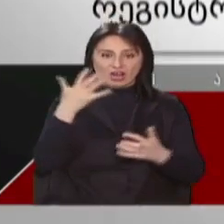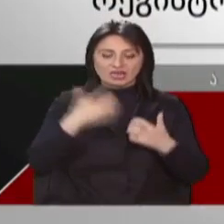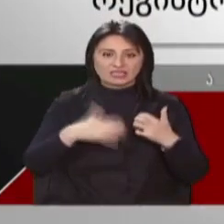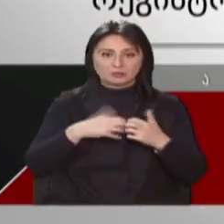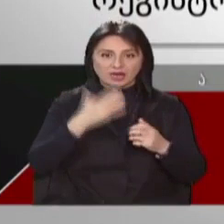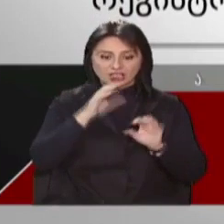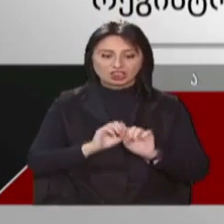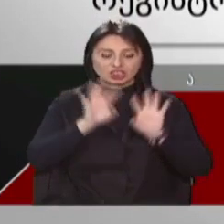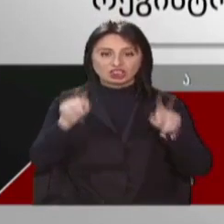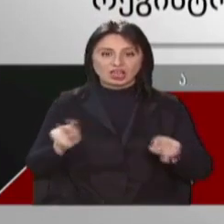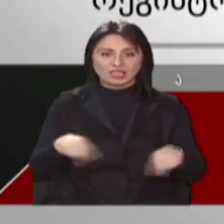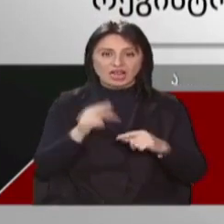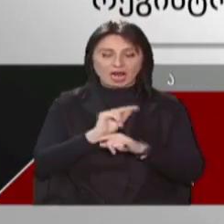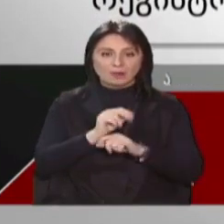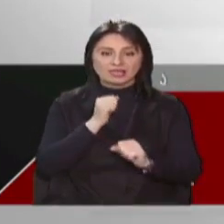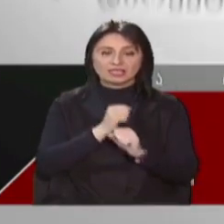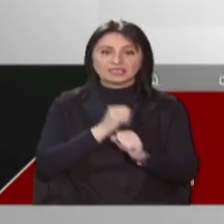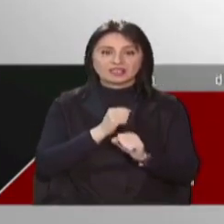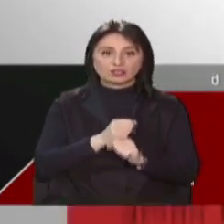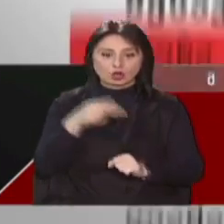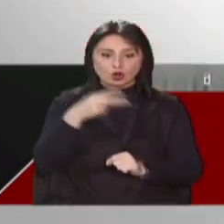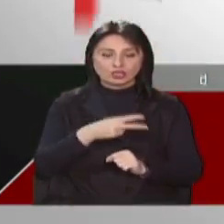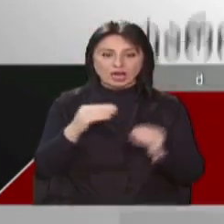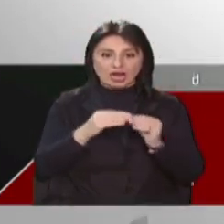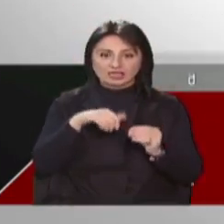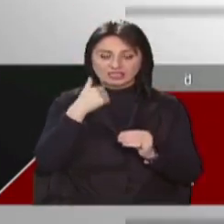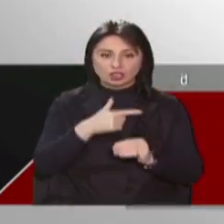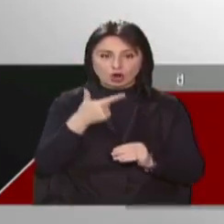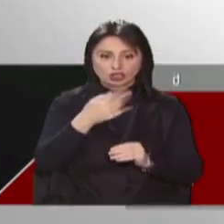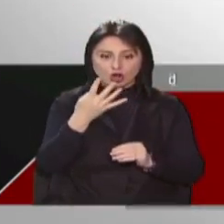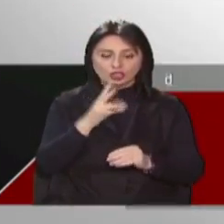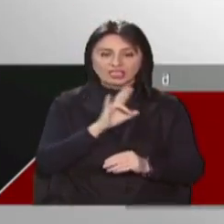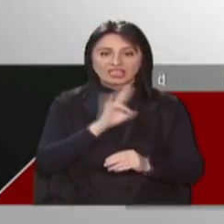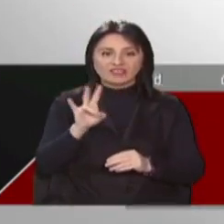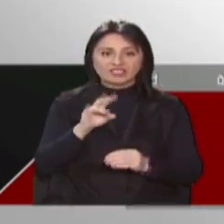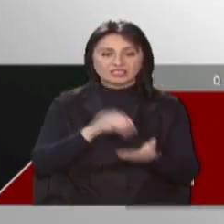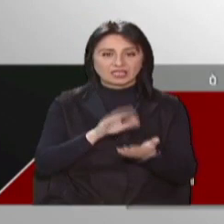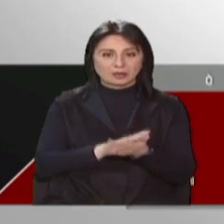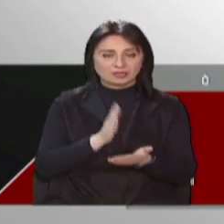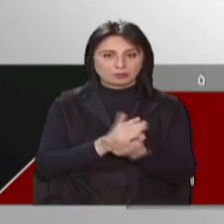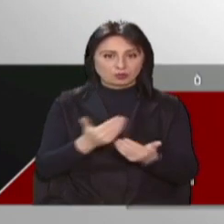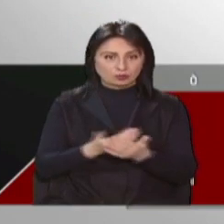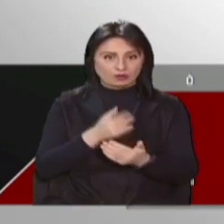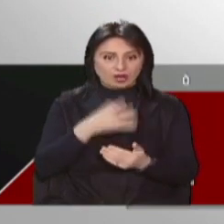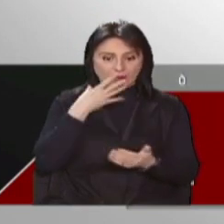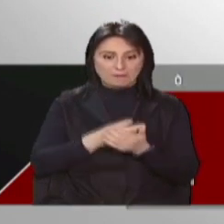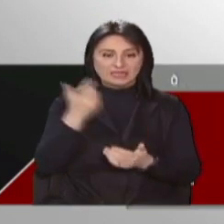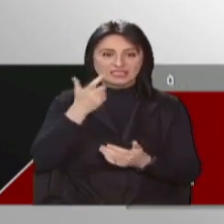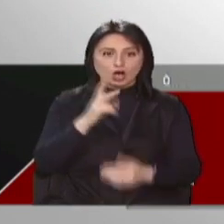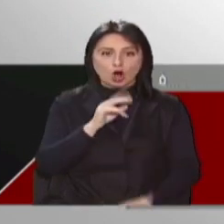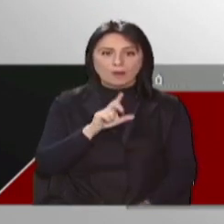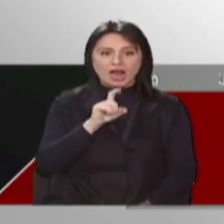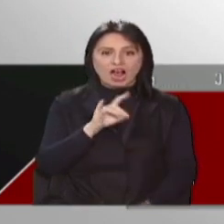პარკის შადრევანის რეაბილიტაცია განახორციელა 2010 წლის 24 ივნისს არის რეგისტრირებული. Მესაკუთრეებად